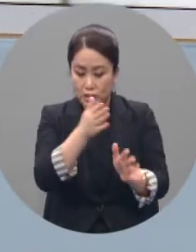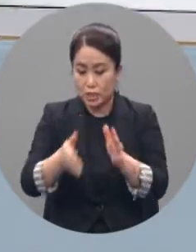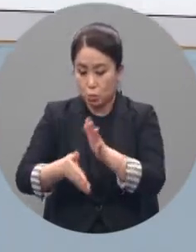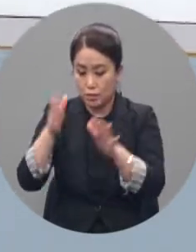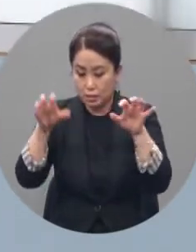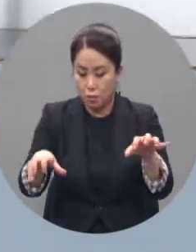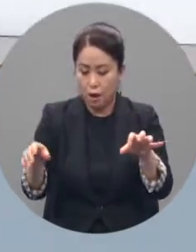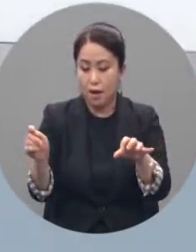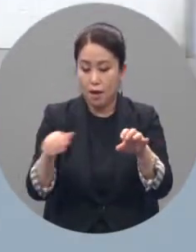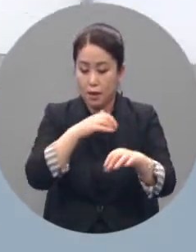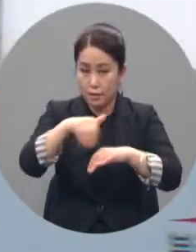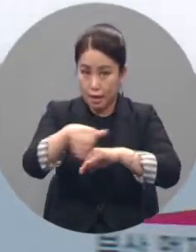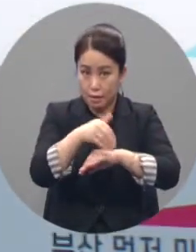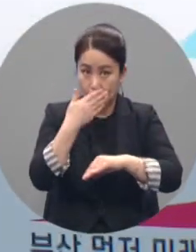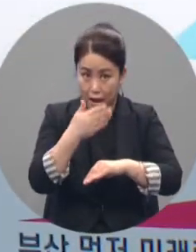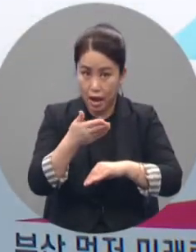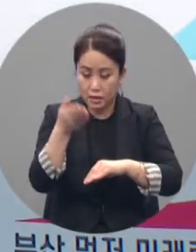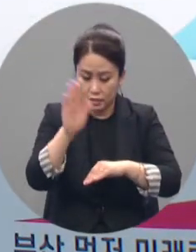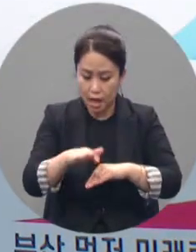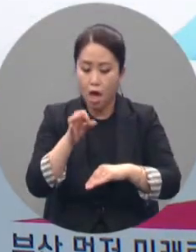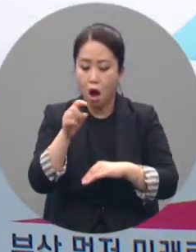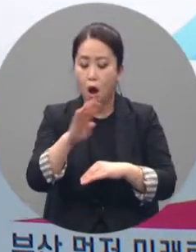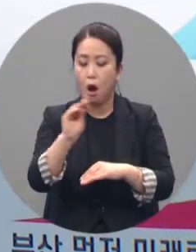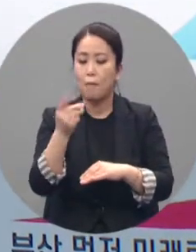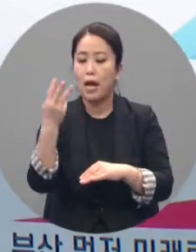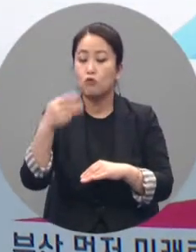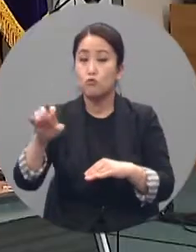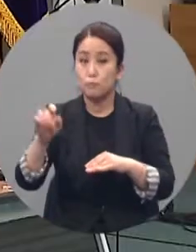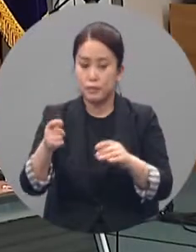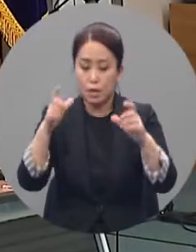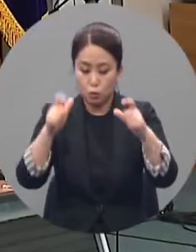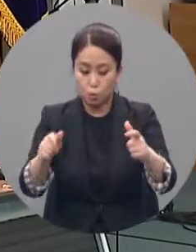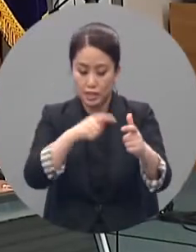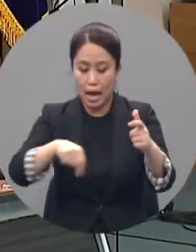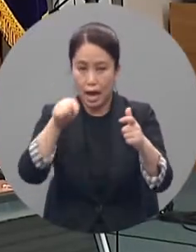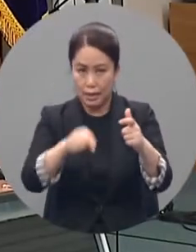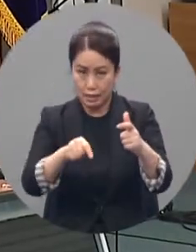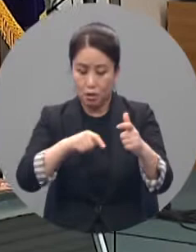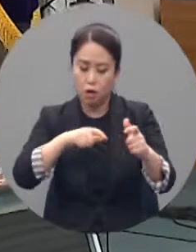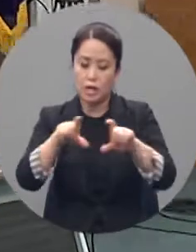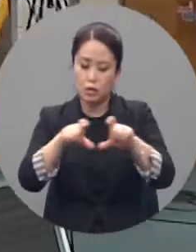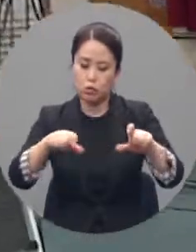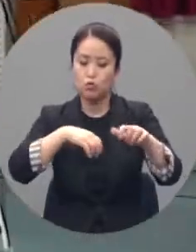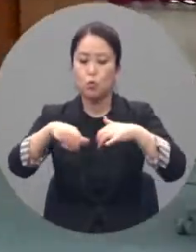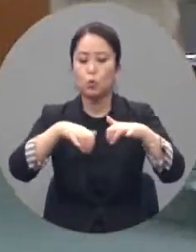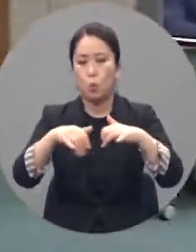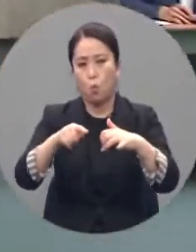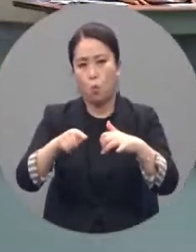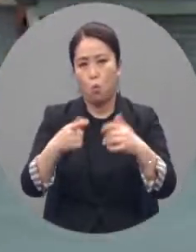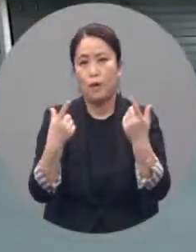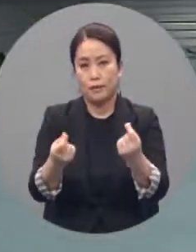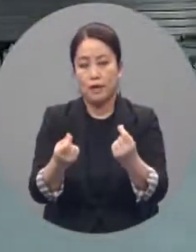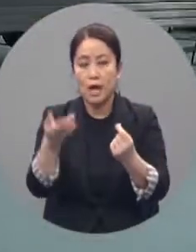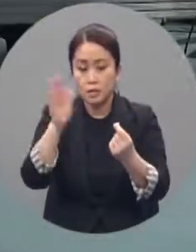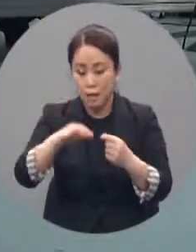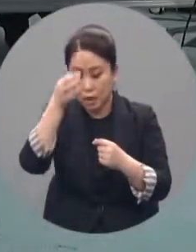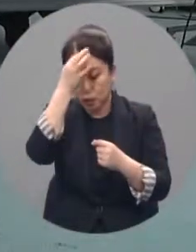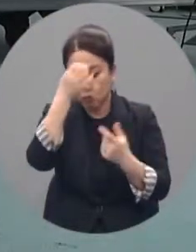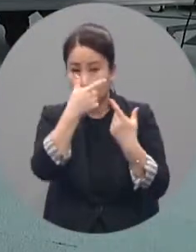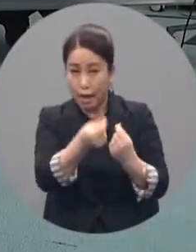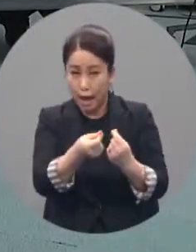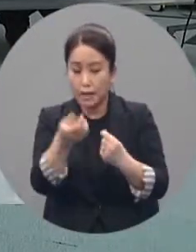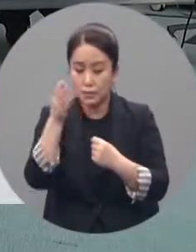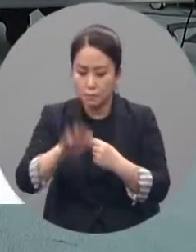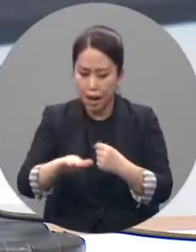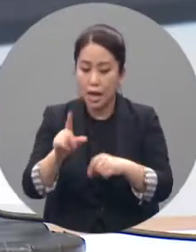부산시장이 제시한 어반루프는 도시 내에서 이동하는 일종의 대중교통수단입니다. 기술은 같지만 시속